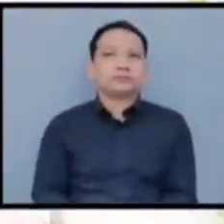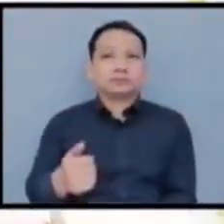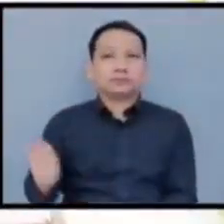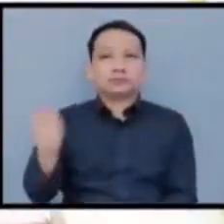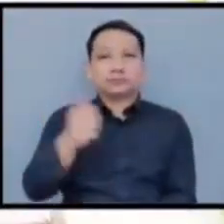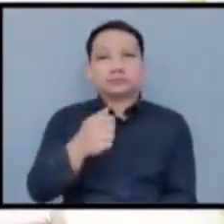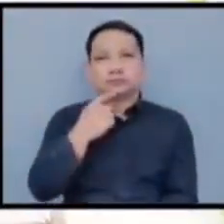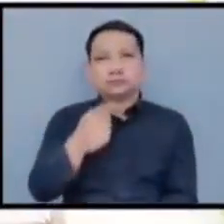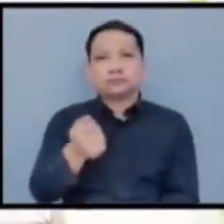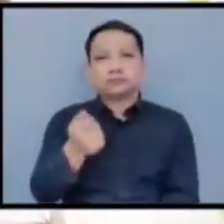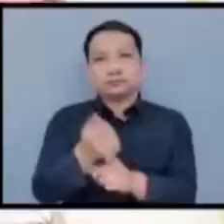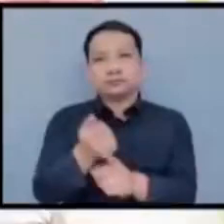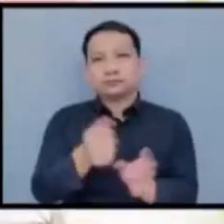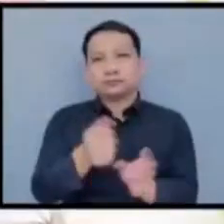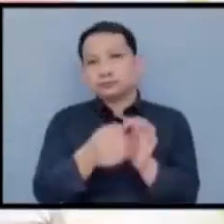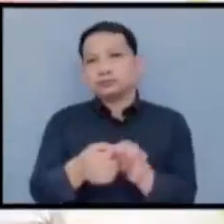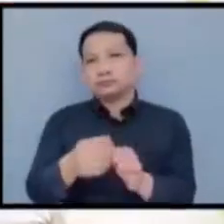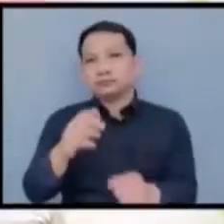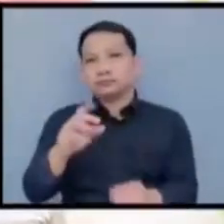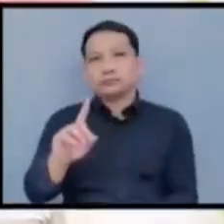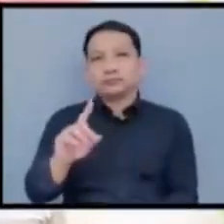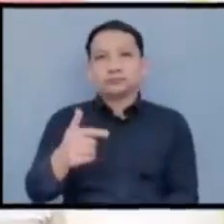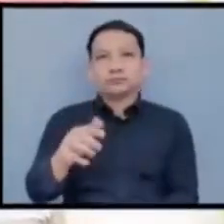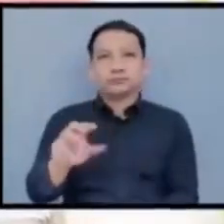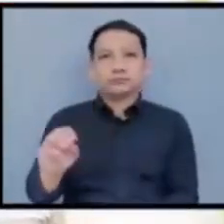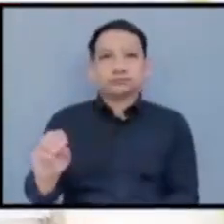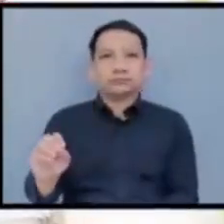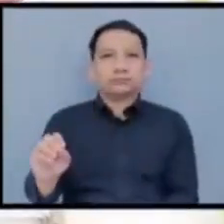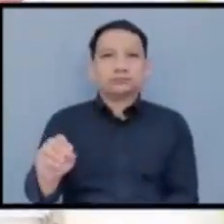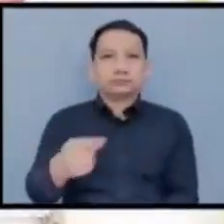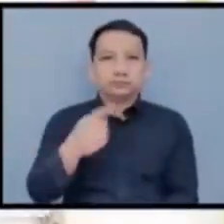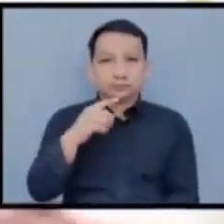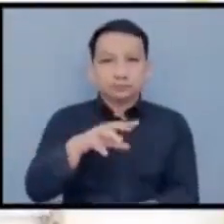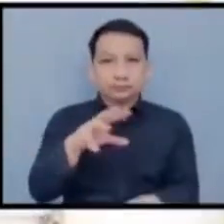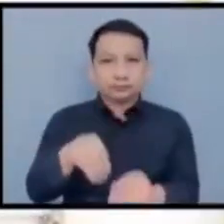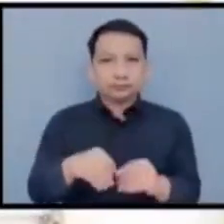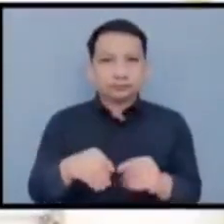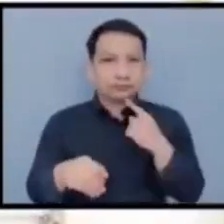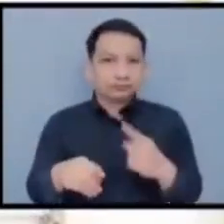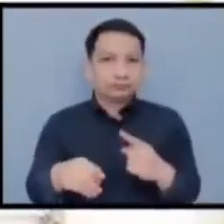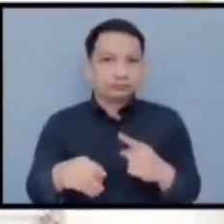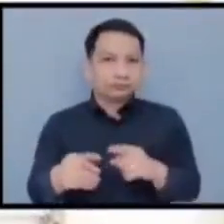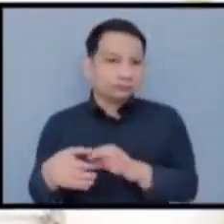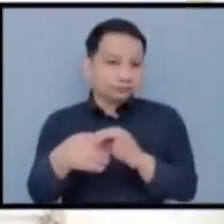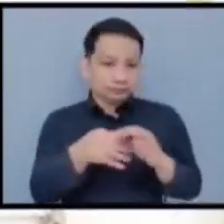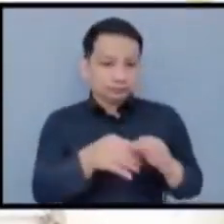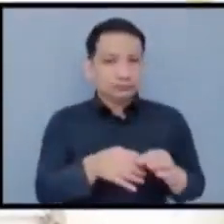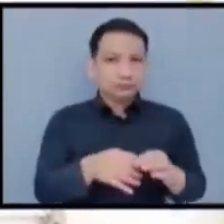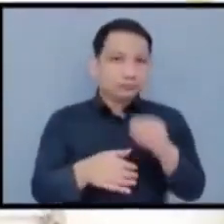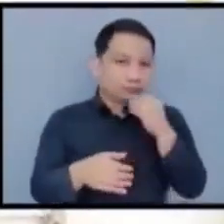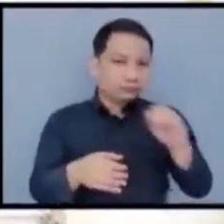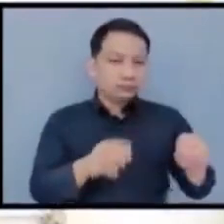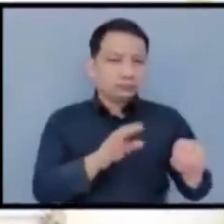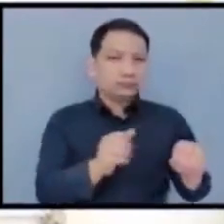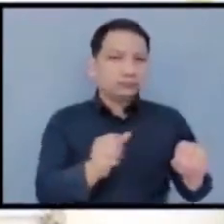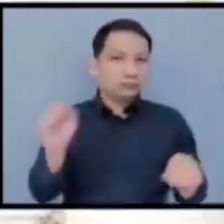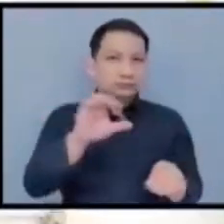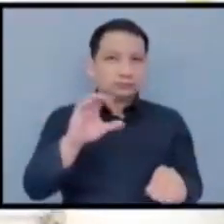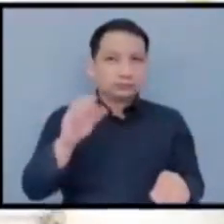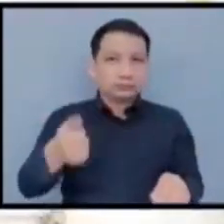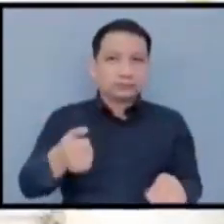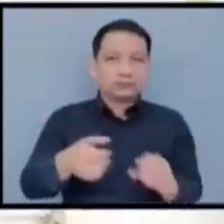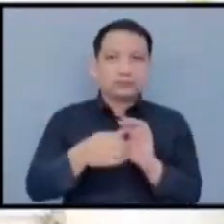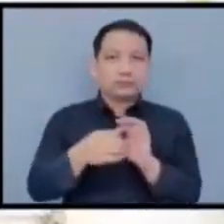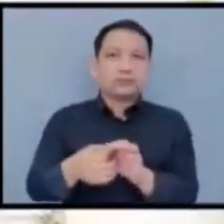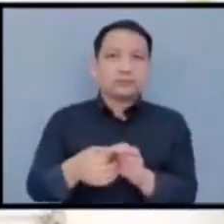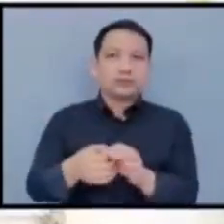raids dito sa Degamo. So, I would say that this is not within the ambit of the order of the Supreme Court saying that the venue for